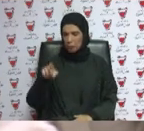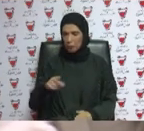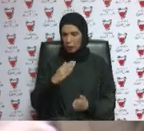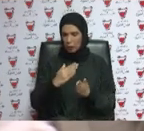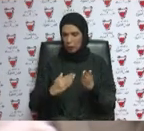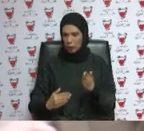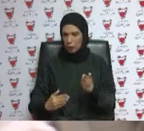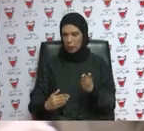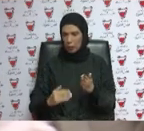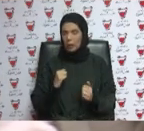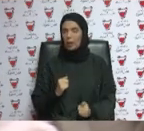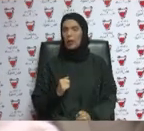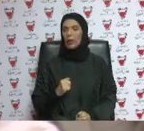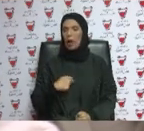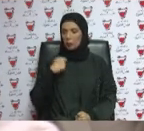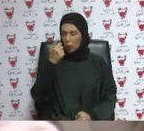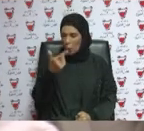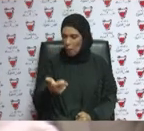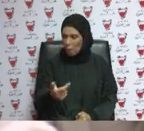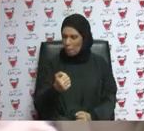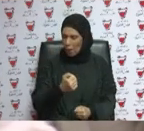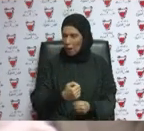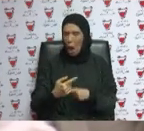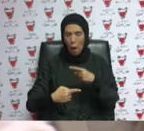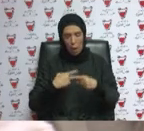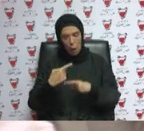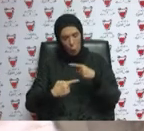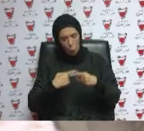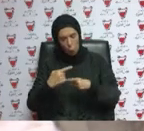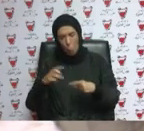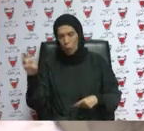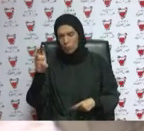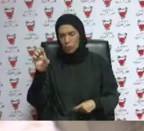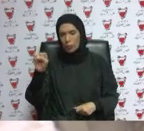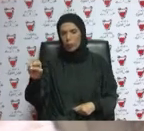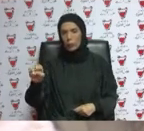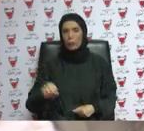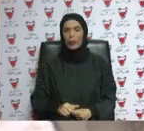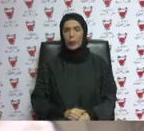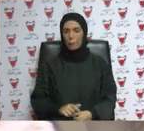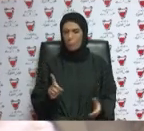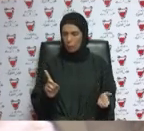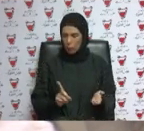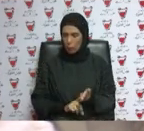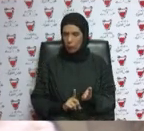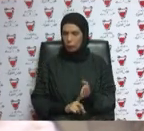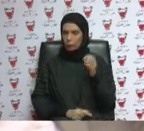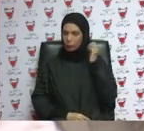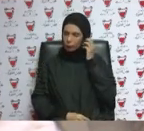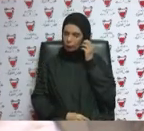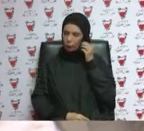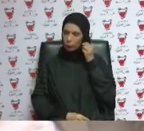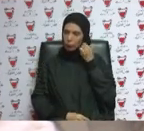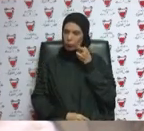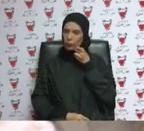من هذا الجميل، لأنهم فعلا يقومون بما هو واجب عليهم في